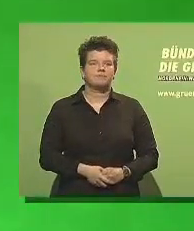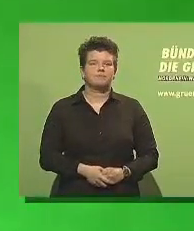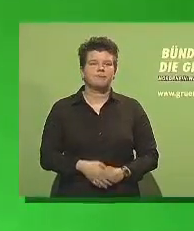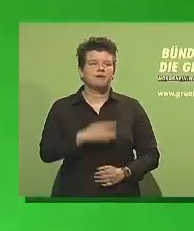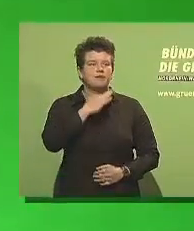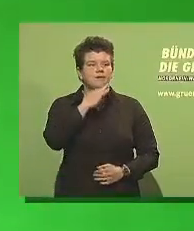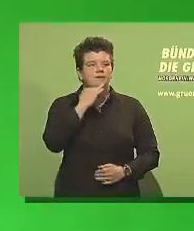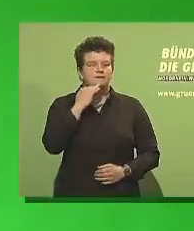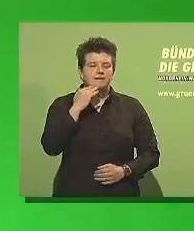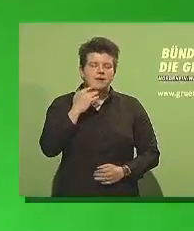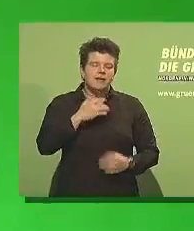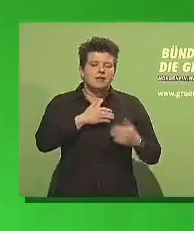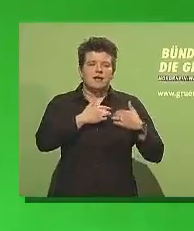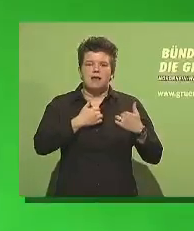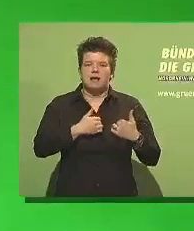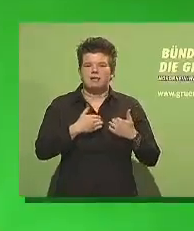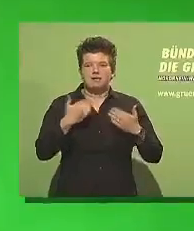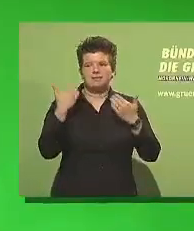Vielen herzlichen Dank.